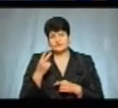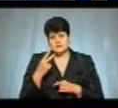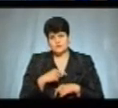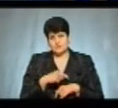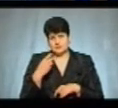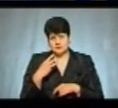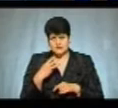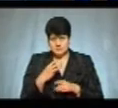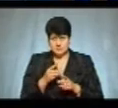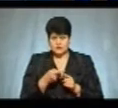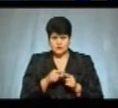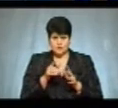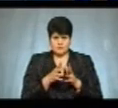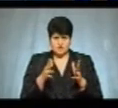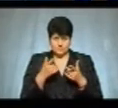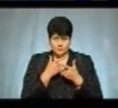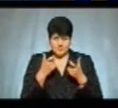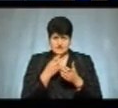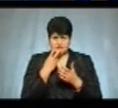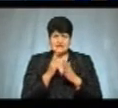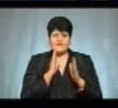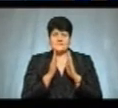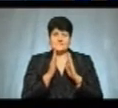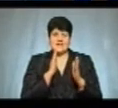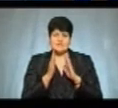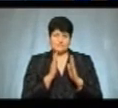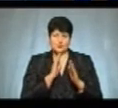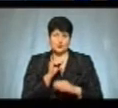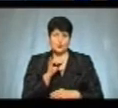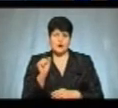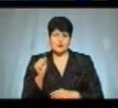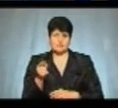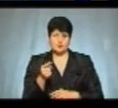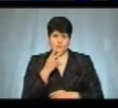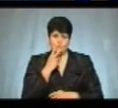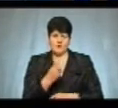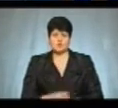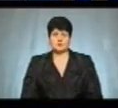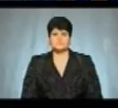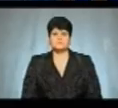20:30. До цього більше інформації шукайте на нашій Facebook-сторінці UA Тернопіль. Побачимось!